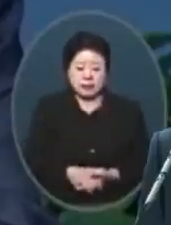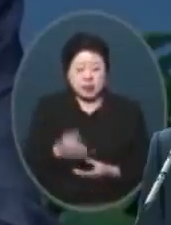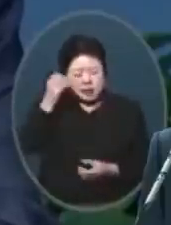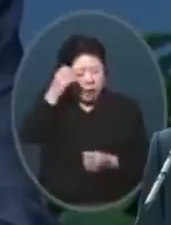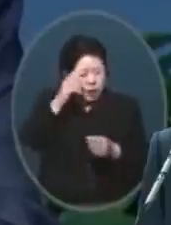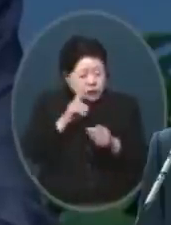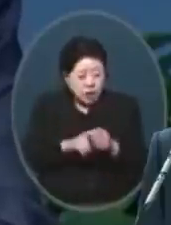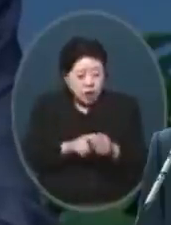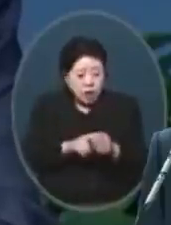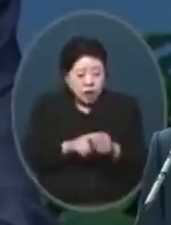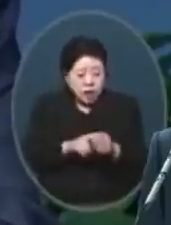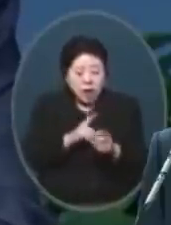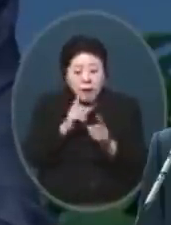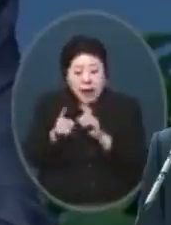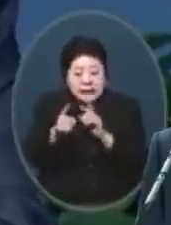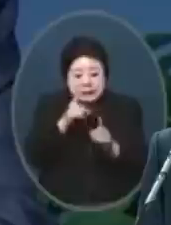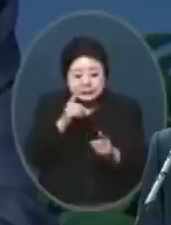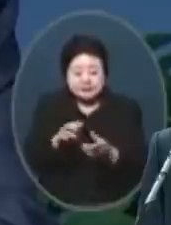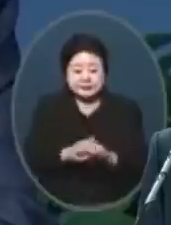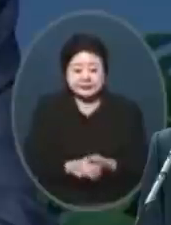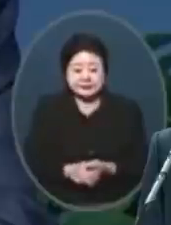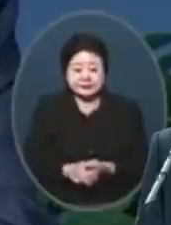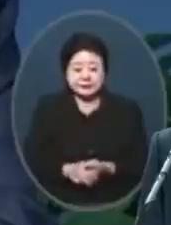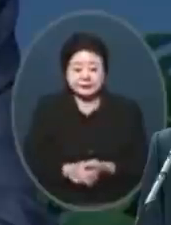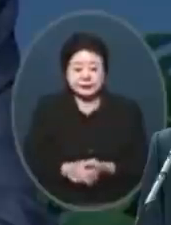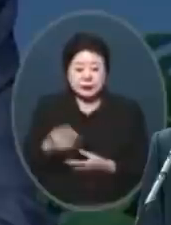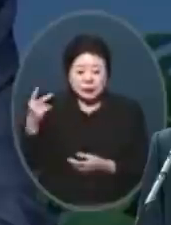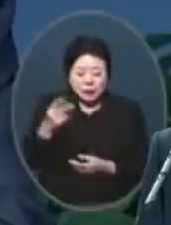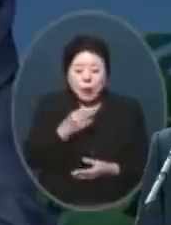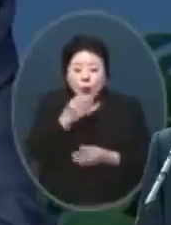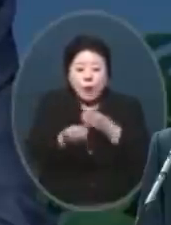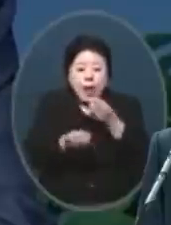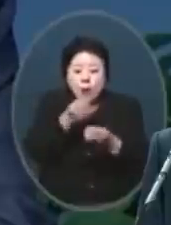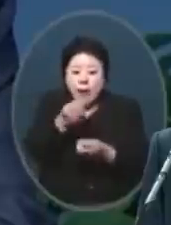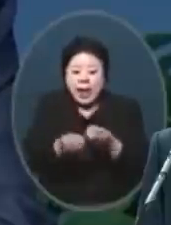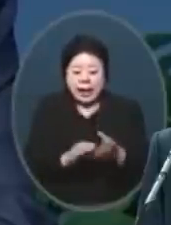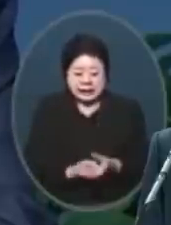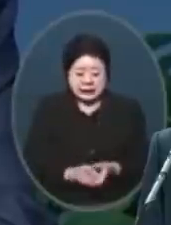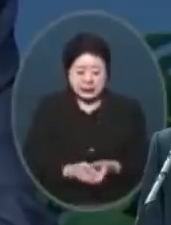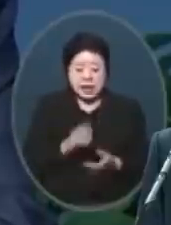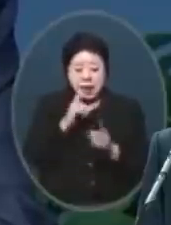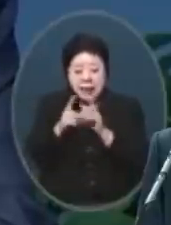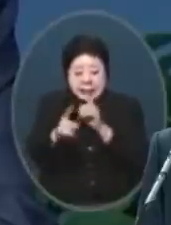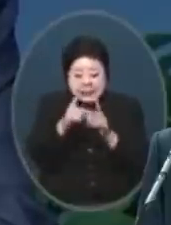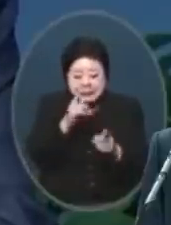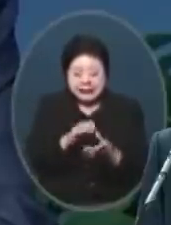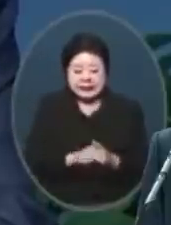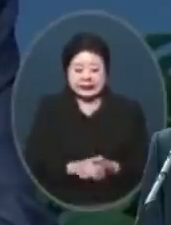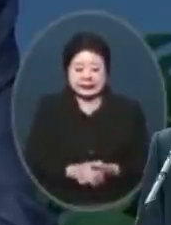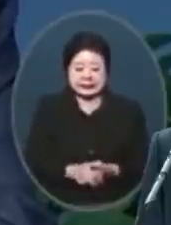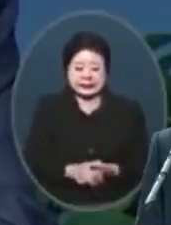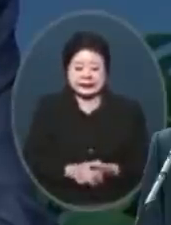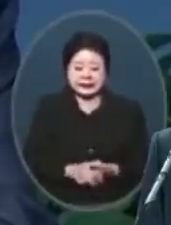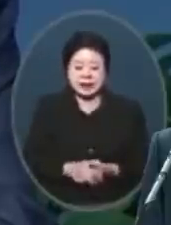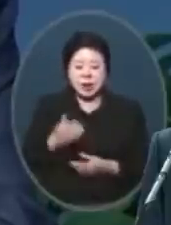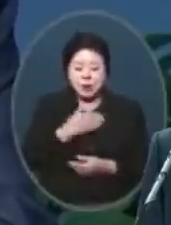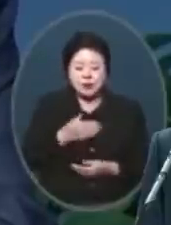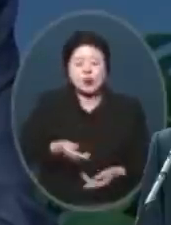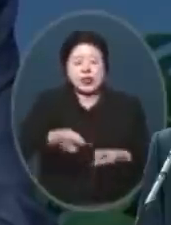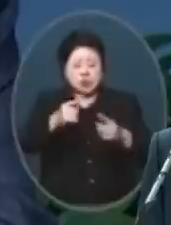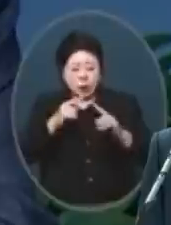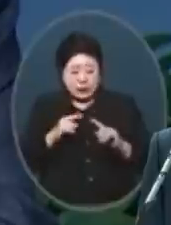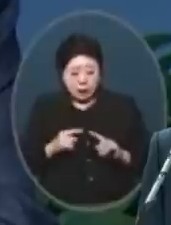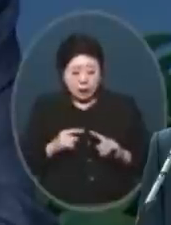영적인 말씀을 자꾸 고백하면 그 말씀이 몸속에